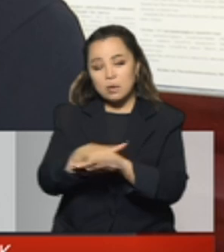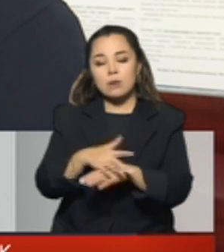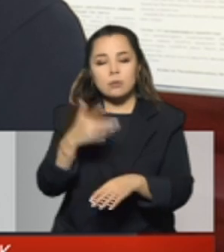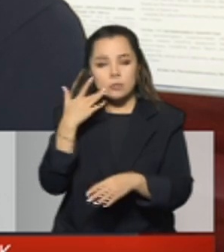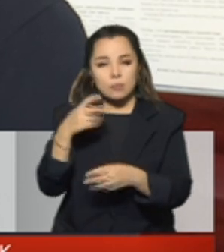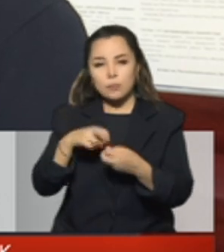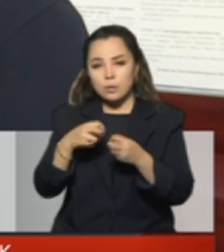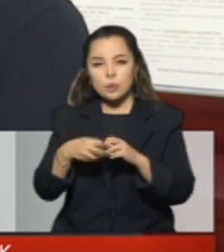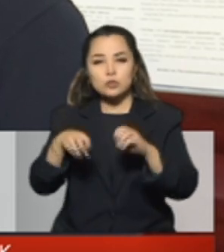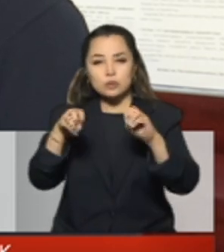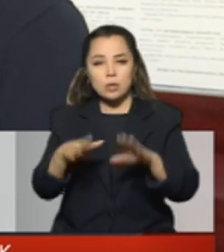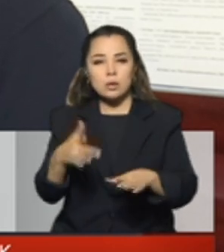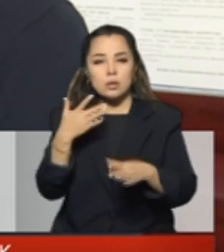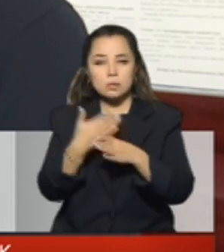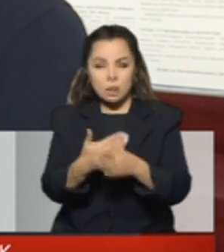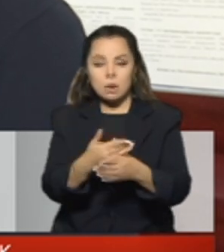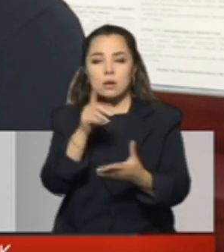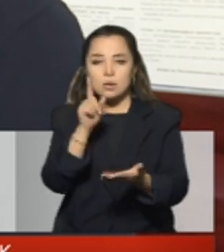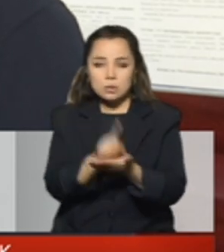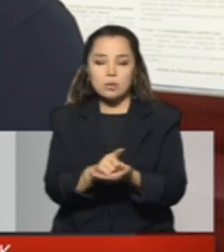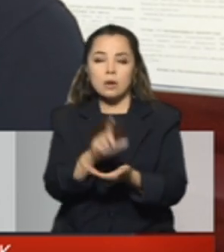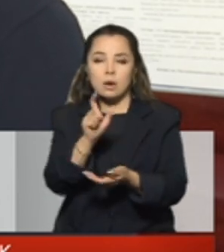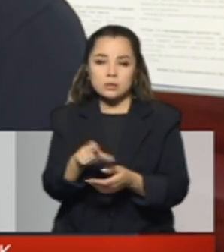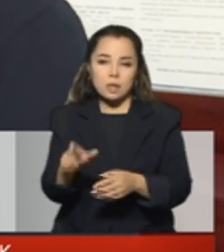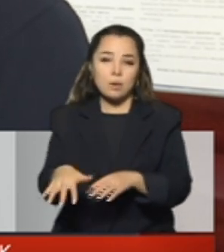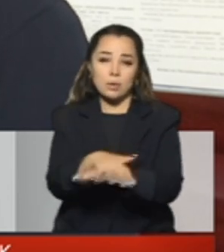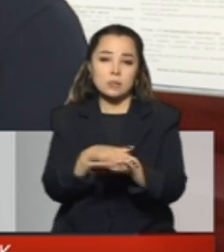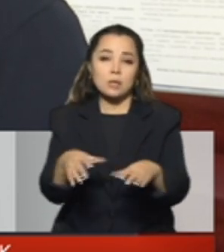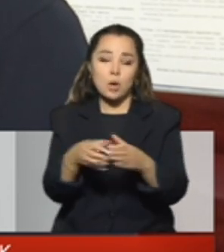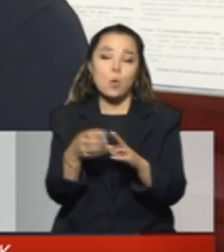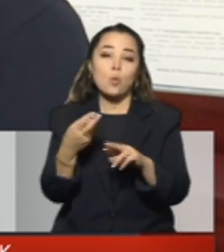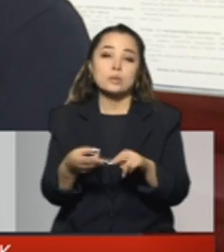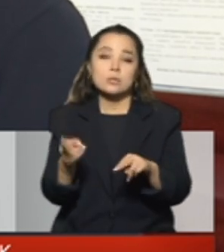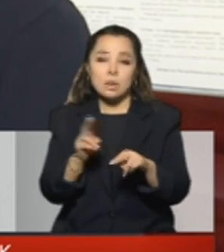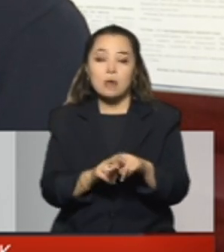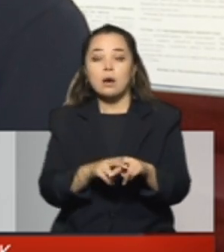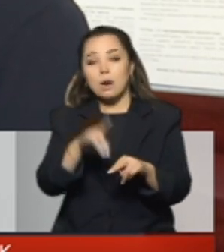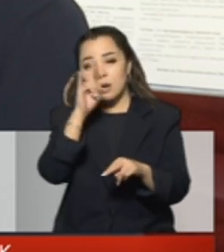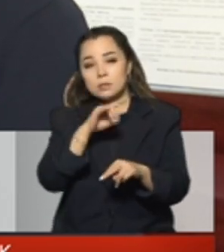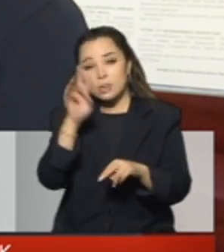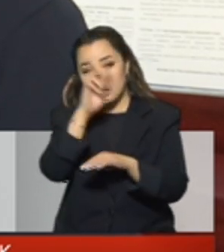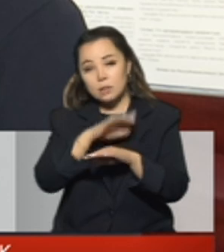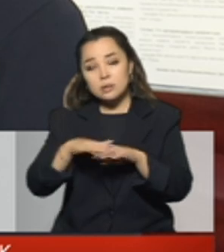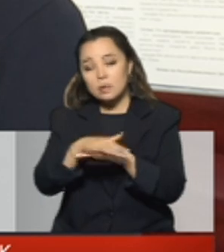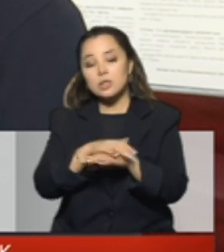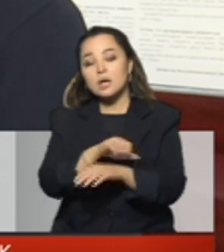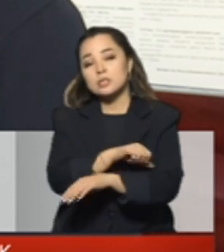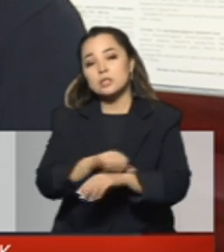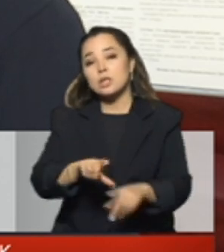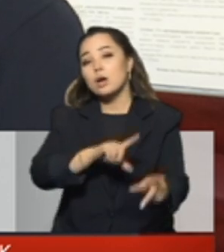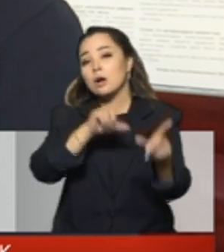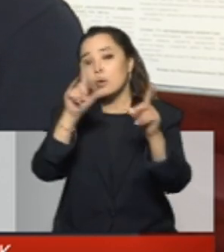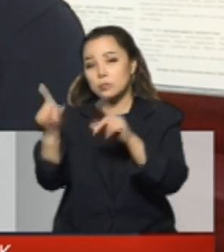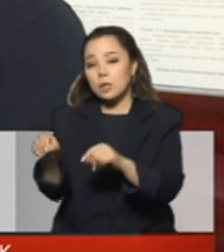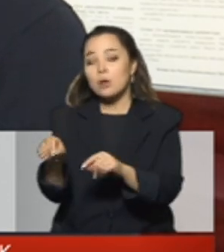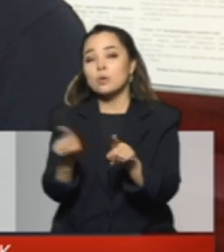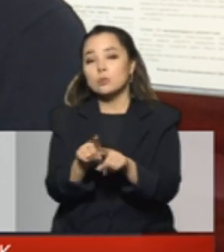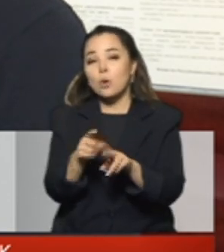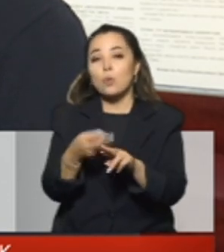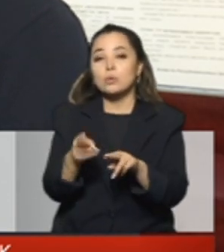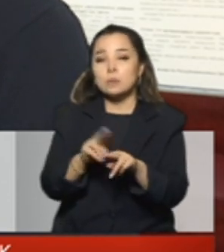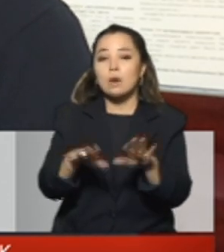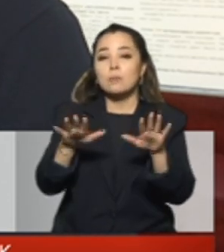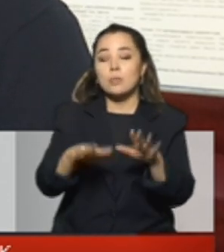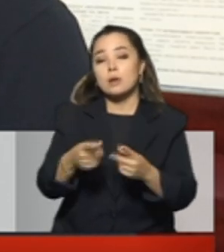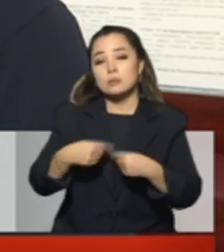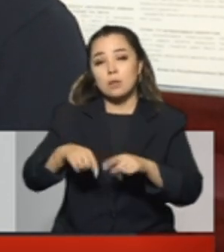шешіліп жатқанда жұмыла көтеріп әр Қазақстанның азаматы осындай қазағымыздың сыртта жүрген сырттағы осы